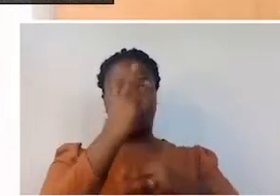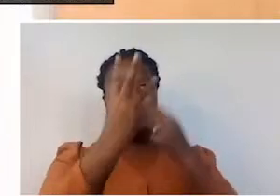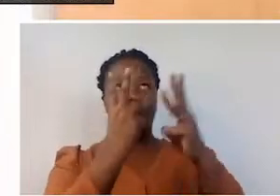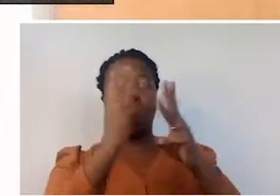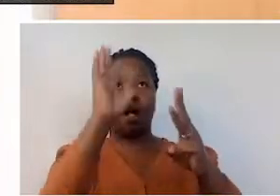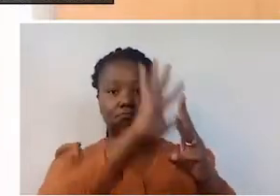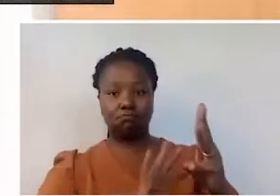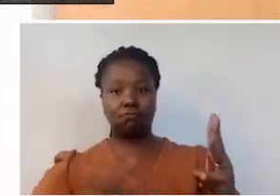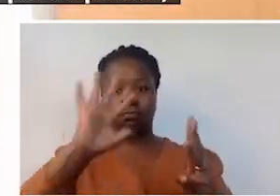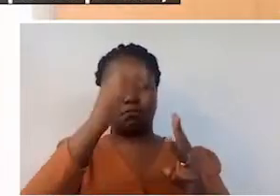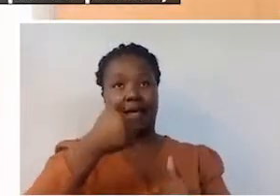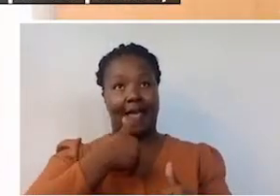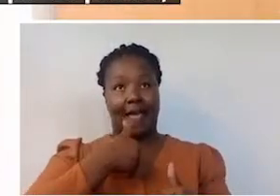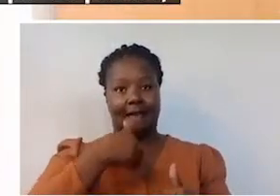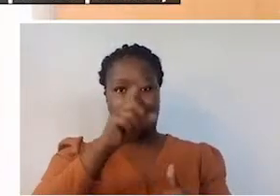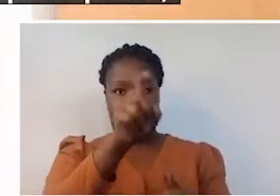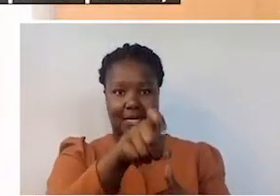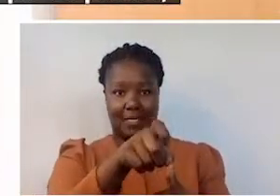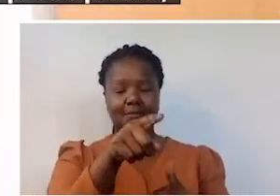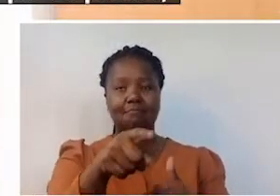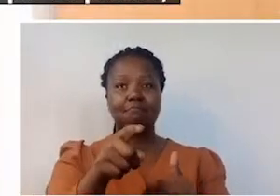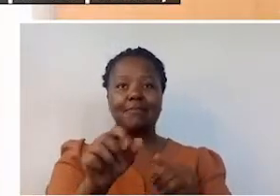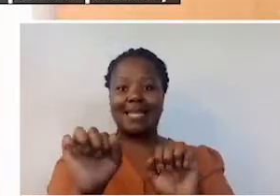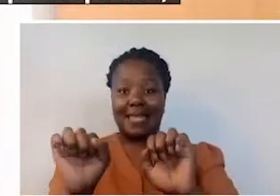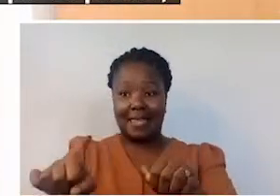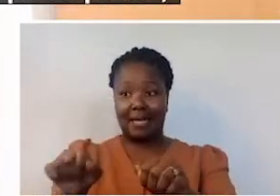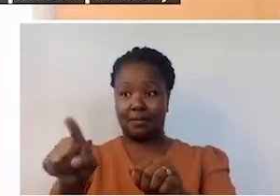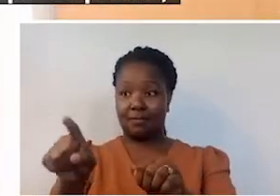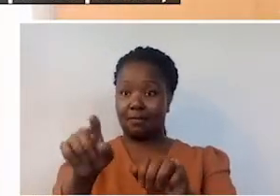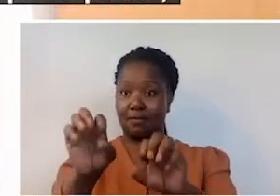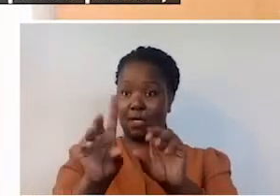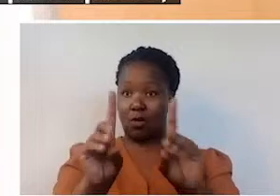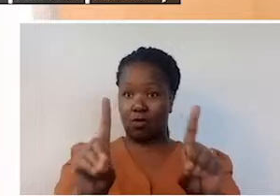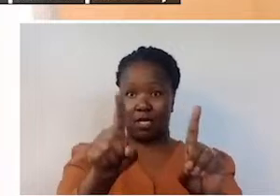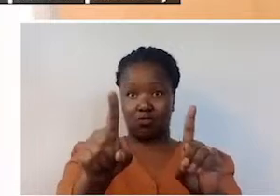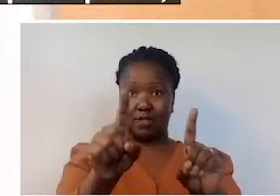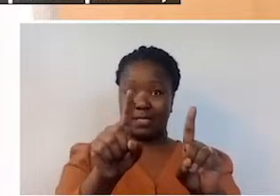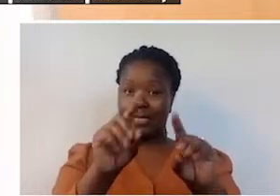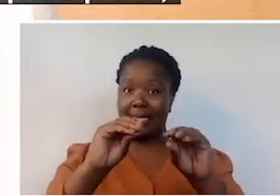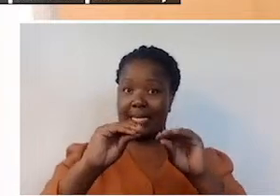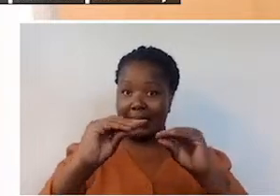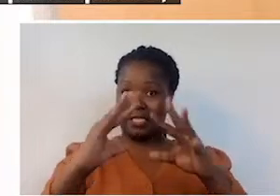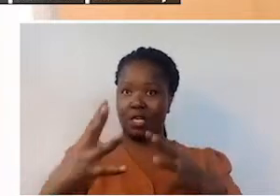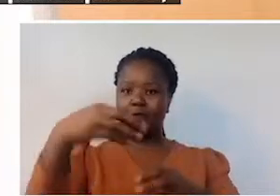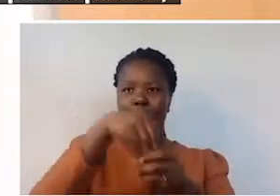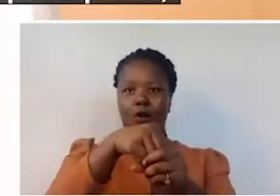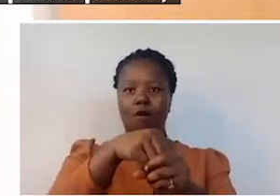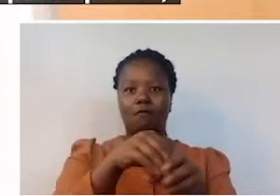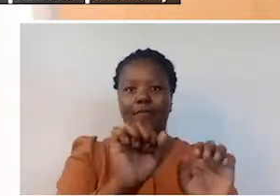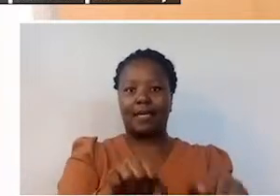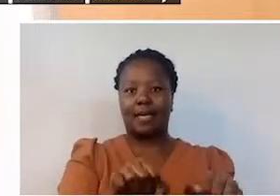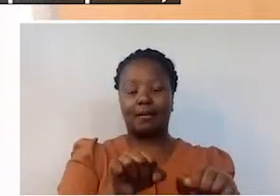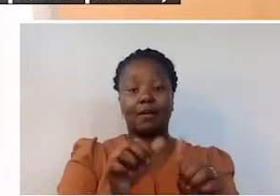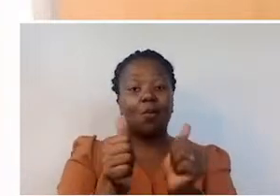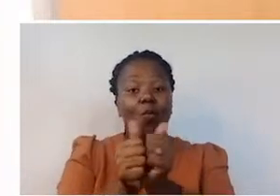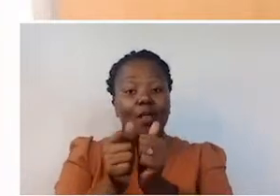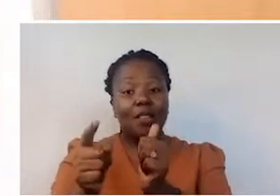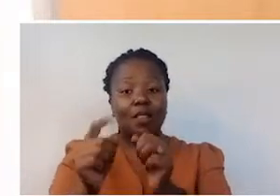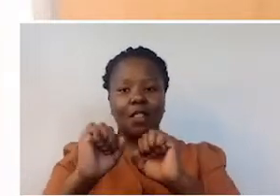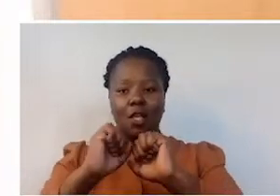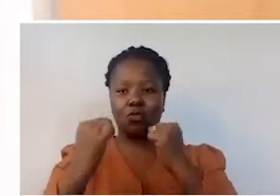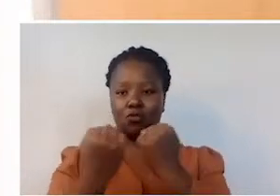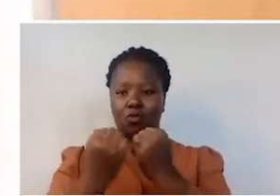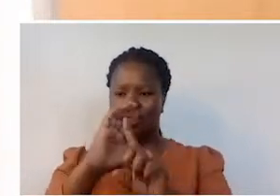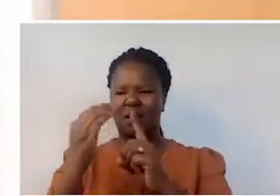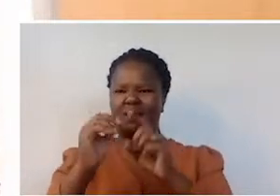La première chose à faire, c'est de garantir les budgets pour l'éducation dans le monde entier, afin d'assurer d'une part la participation d'enseignants